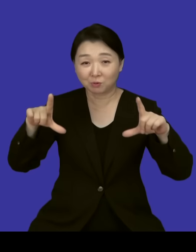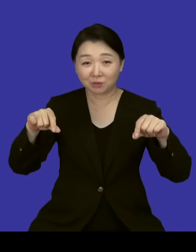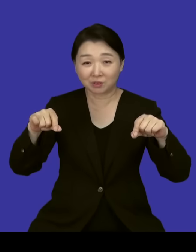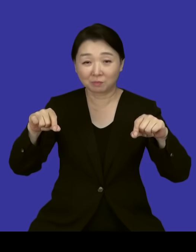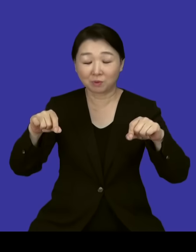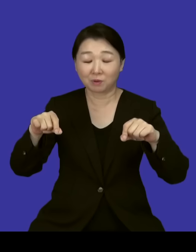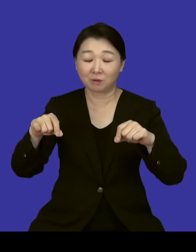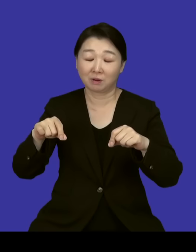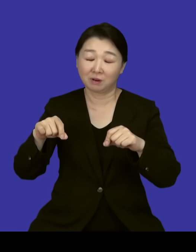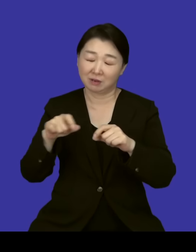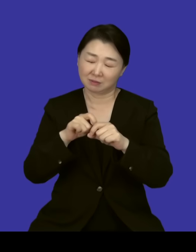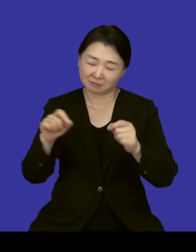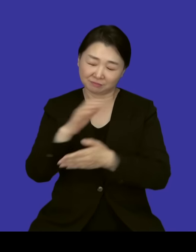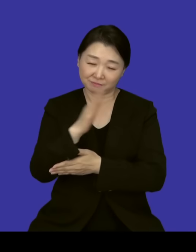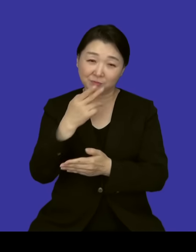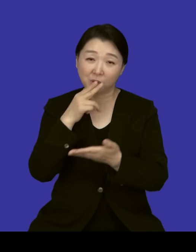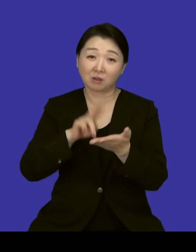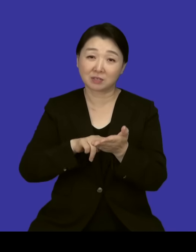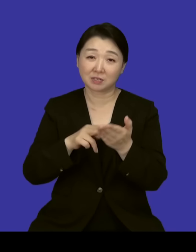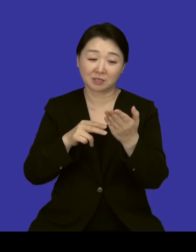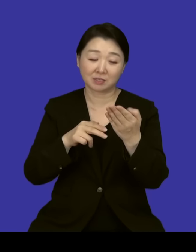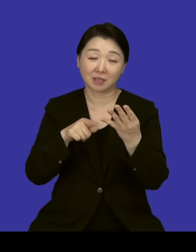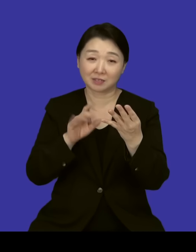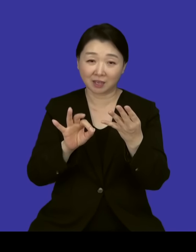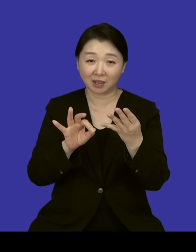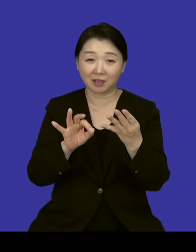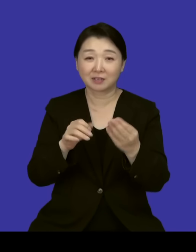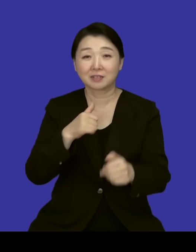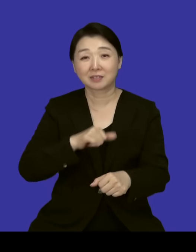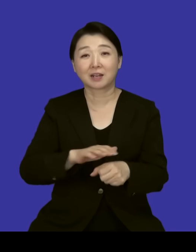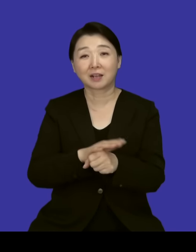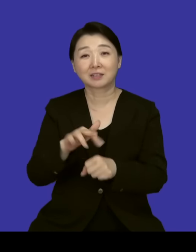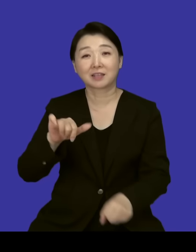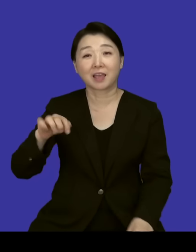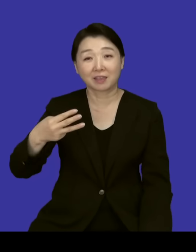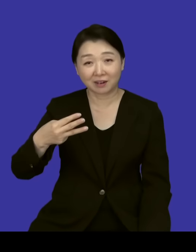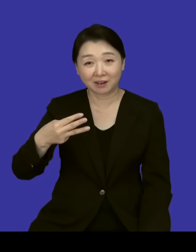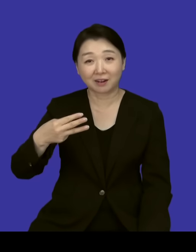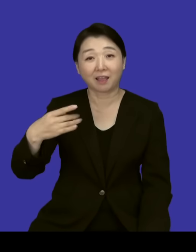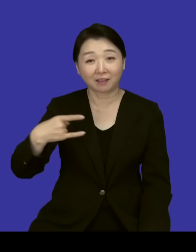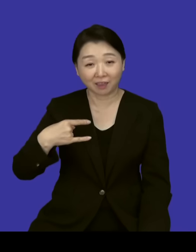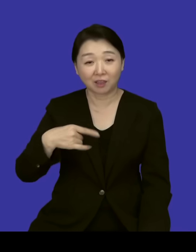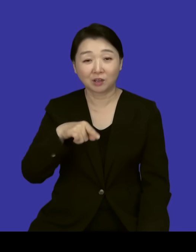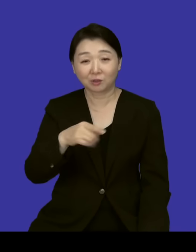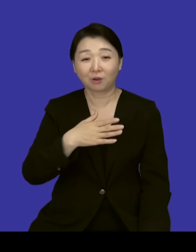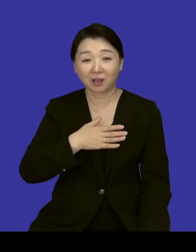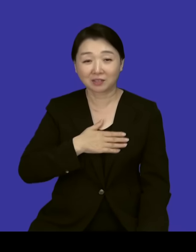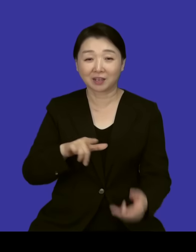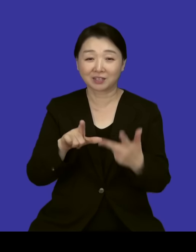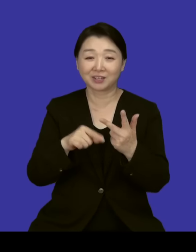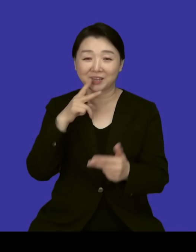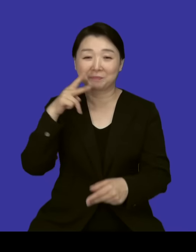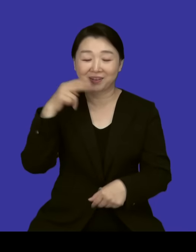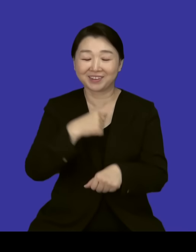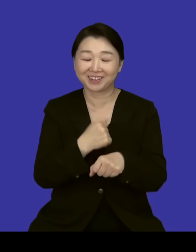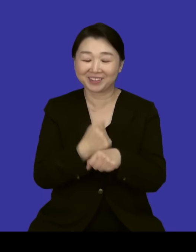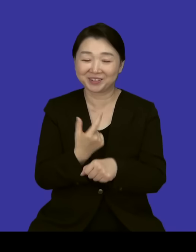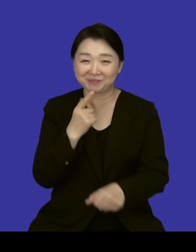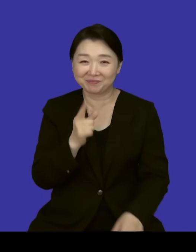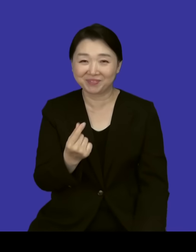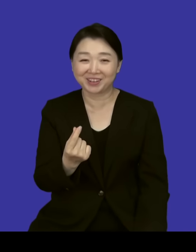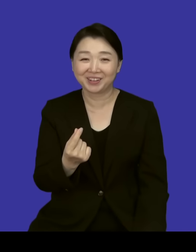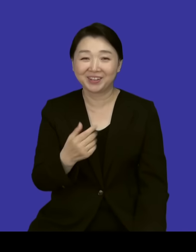한 4장의 장문의 편지가 왔는데 사랑하는 아우세이에게 네가 내가 7월 달에 담배를 끊게 된다